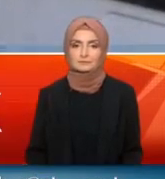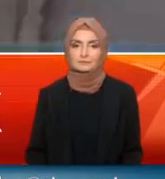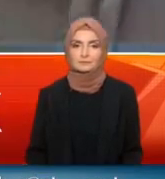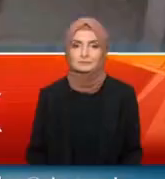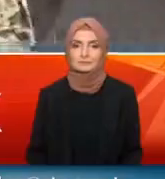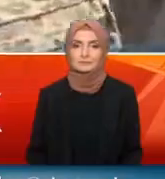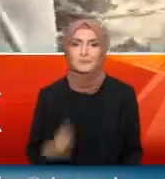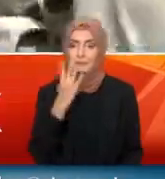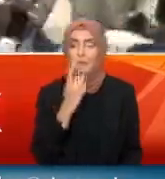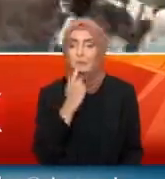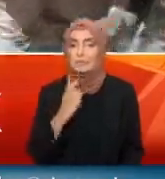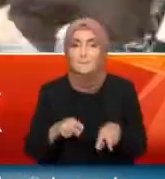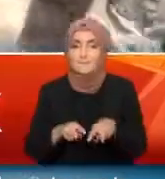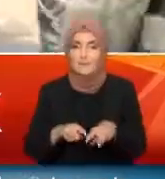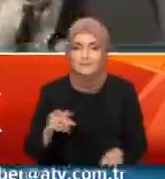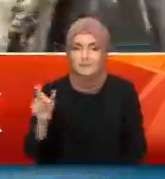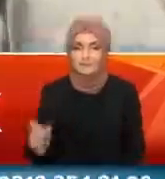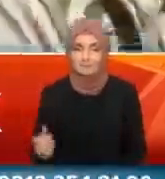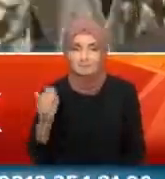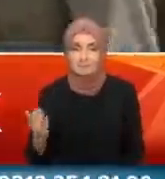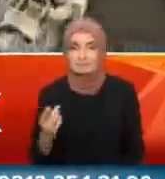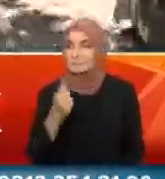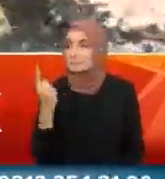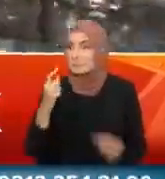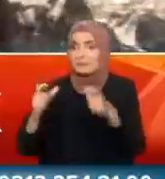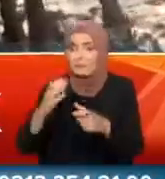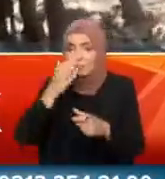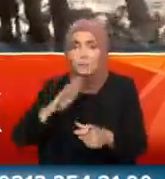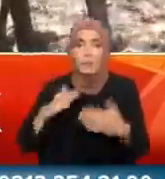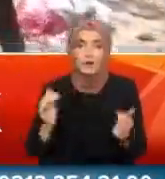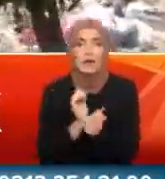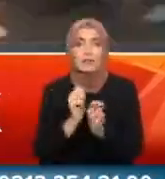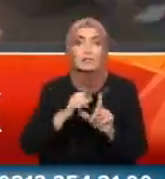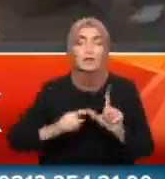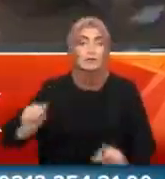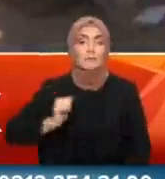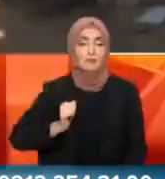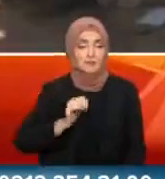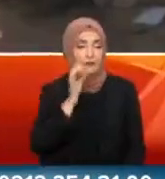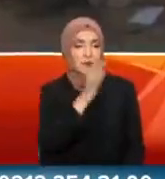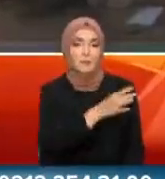yerde bulamadım. 4 yaşındaki Miraç hiçbir yerde yoktu. Aile jandarmaya haber verdi.